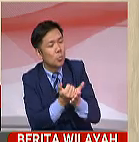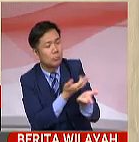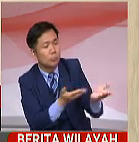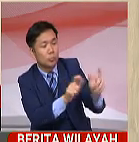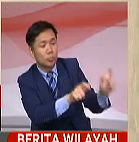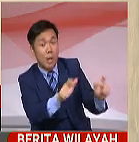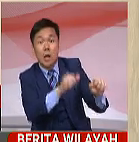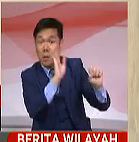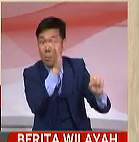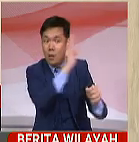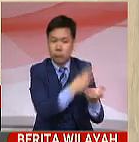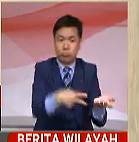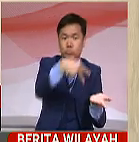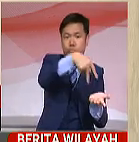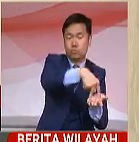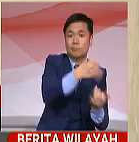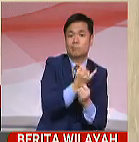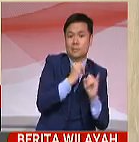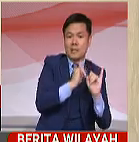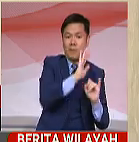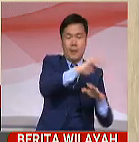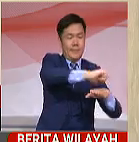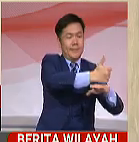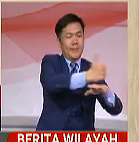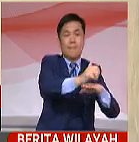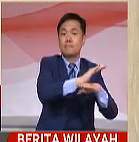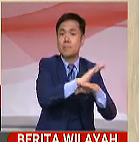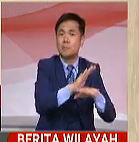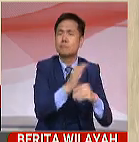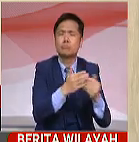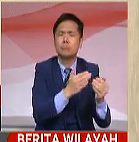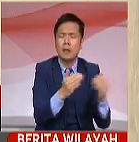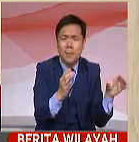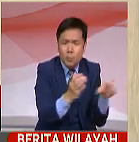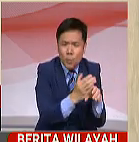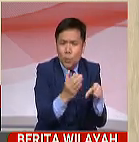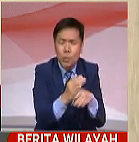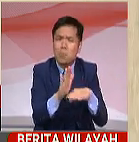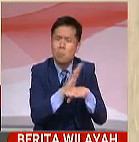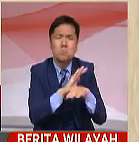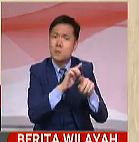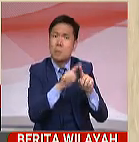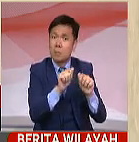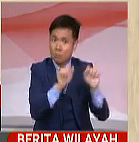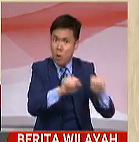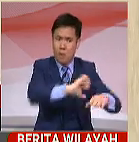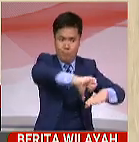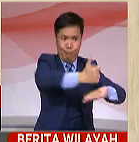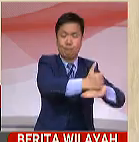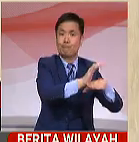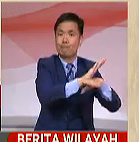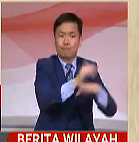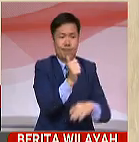boleh berdikari sendiri dan membuka perniagaan walaupun secara kecil-kecilan. Jadi dengan apa